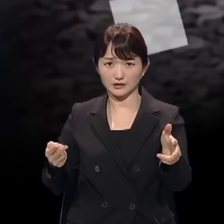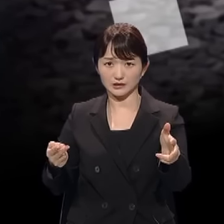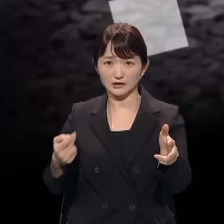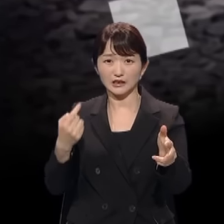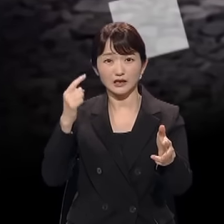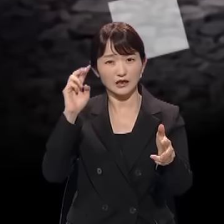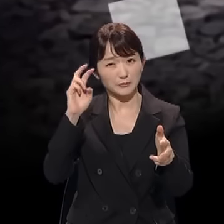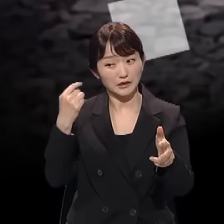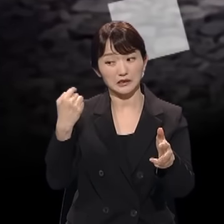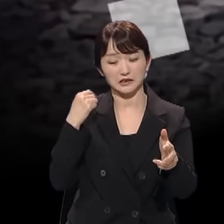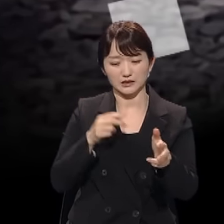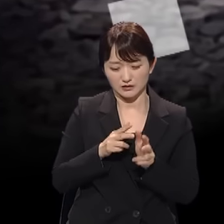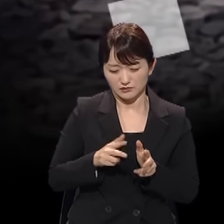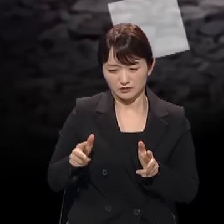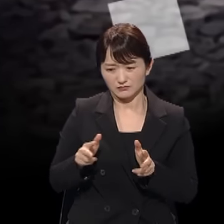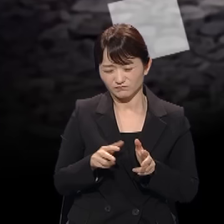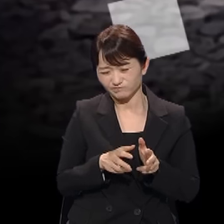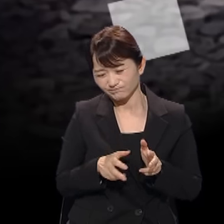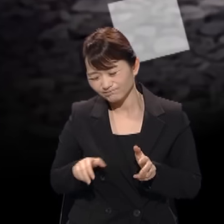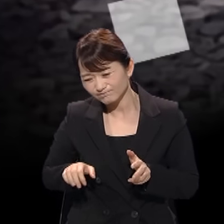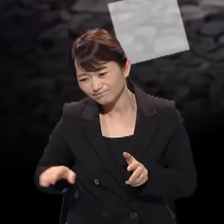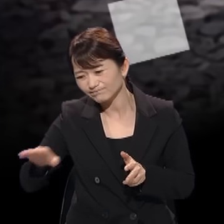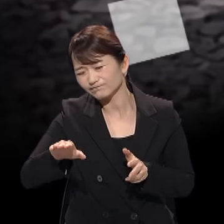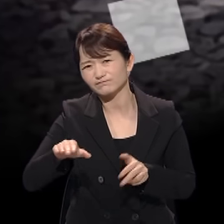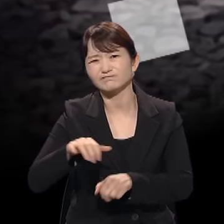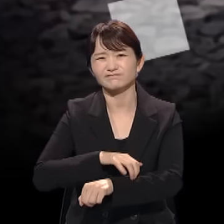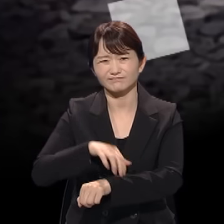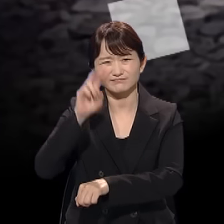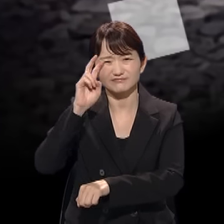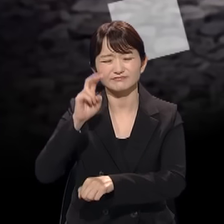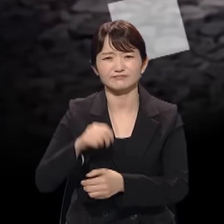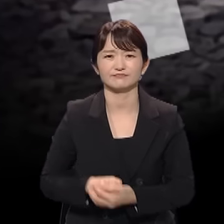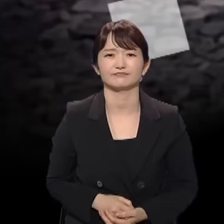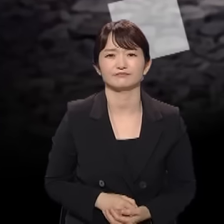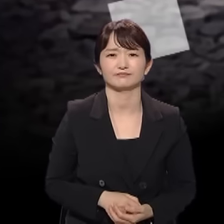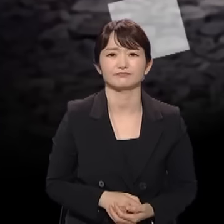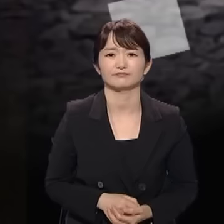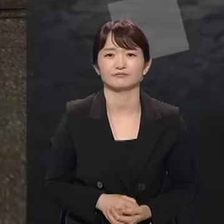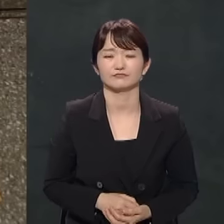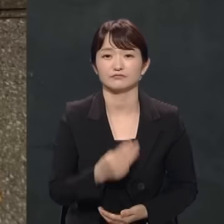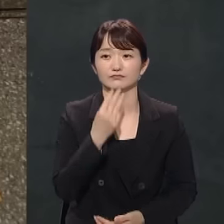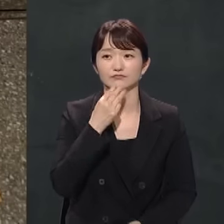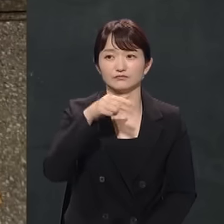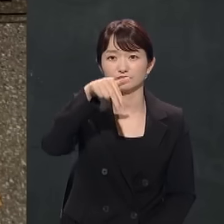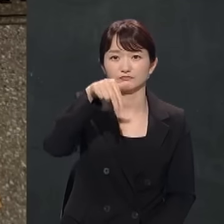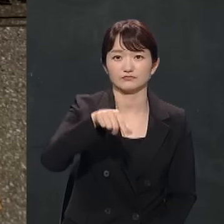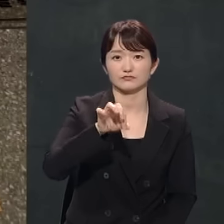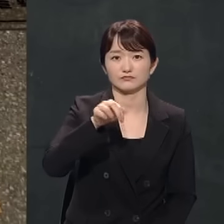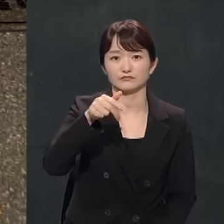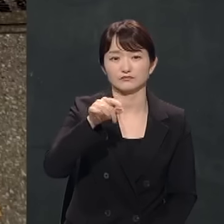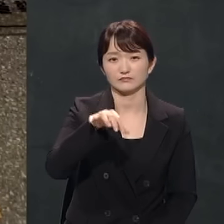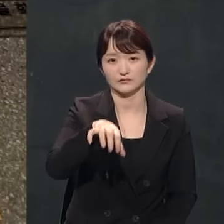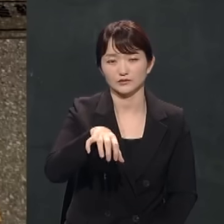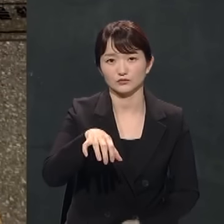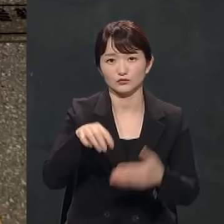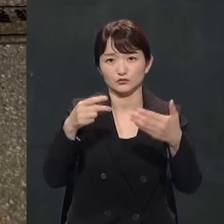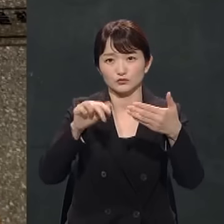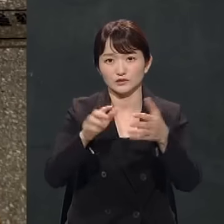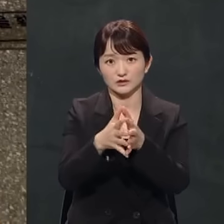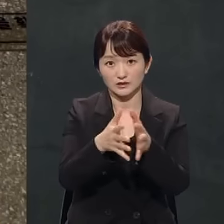아마도 뒤쪽에 주차하면 나갈 때 귀찮아서겠죠. 아이고 하신 이용재님. 자, 서울 중계동 구단지